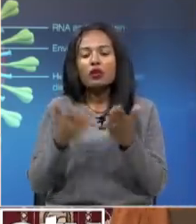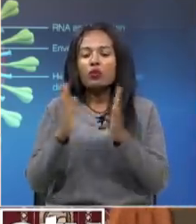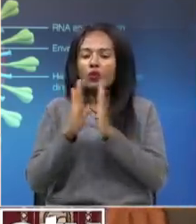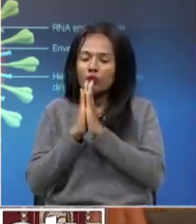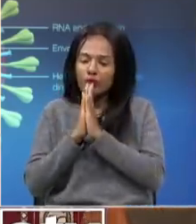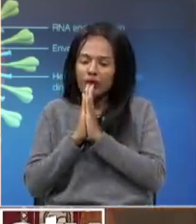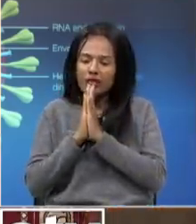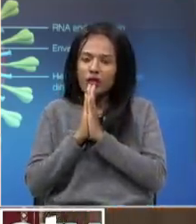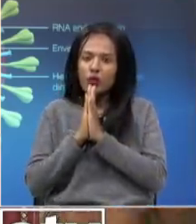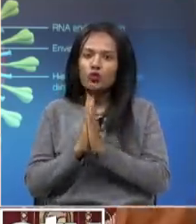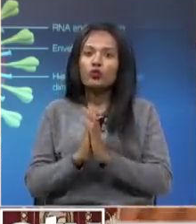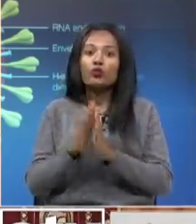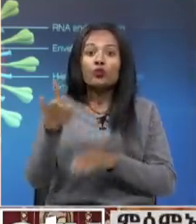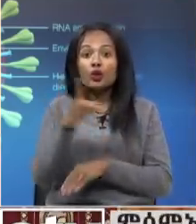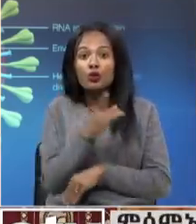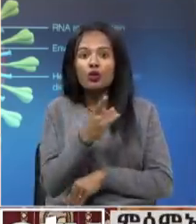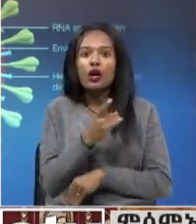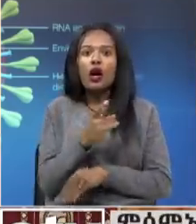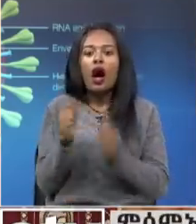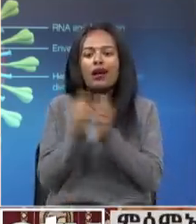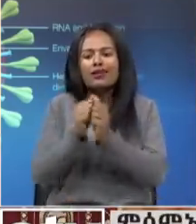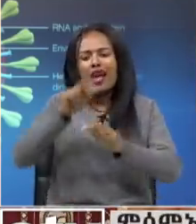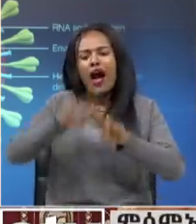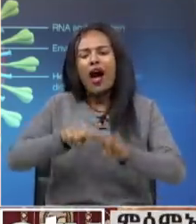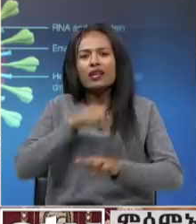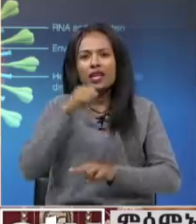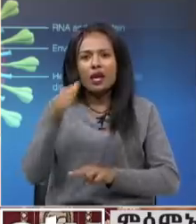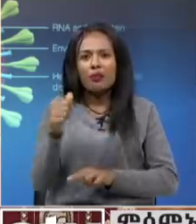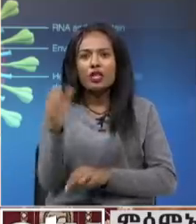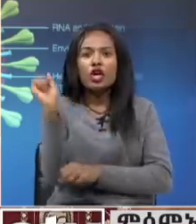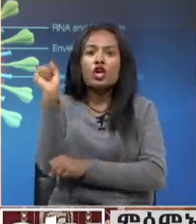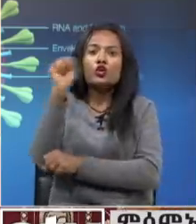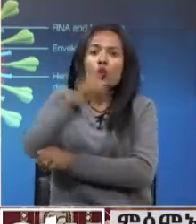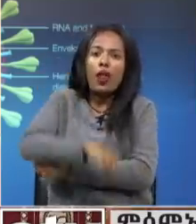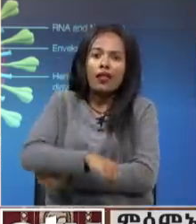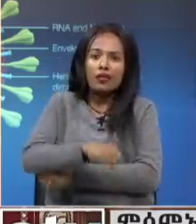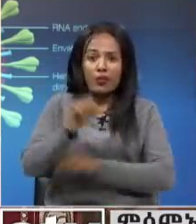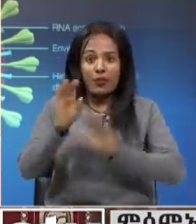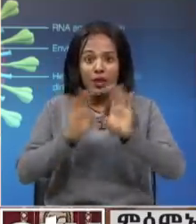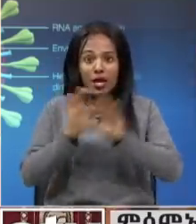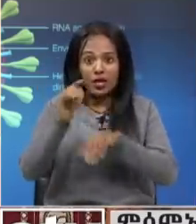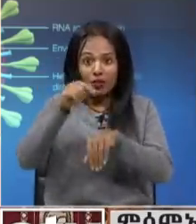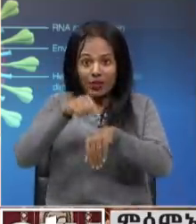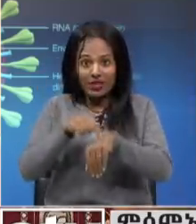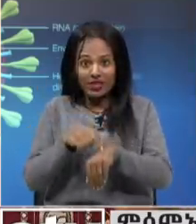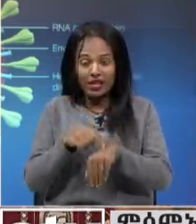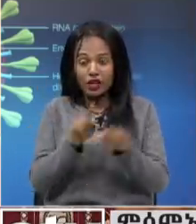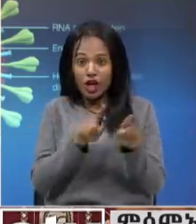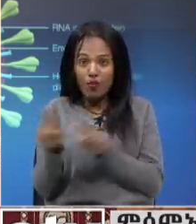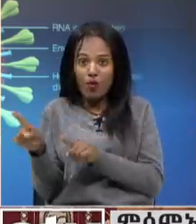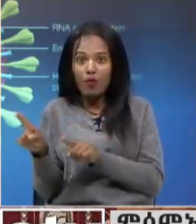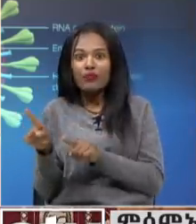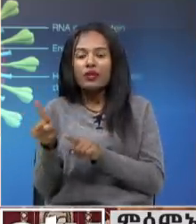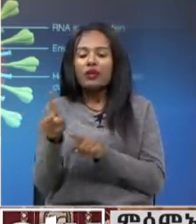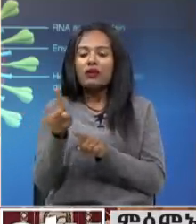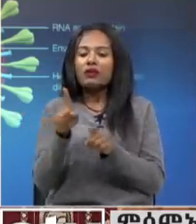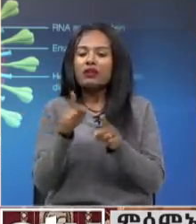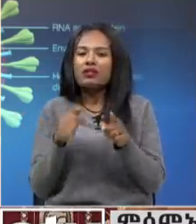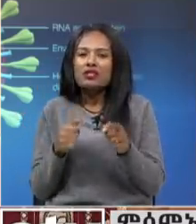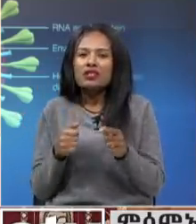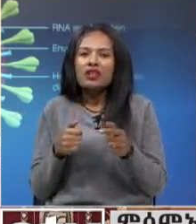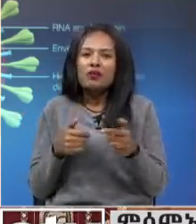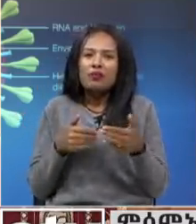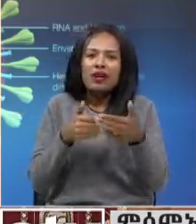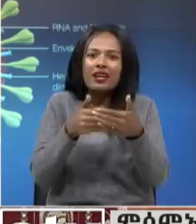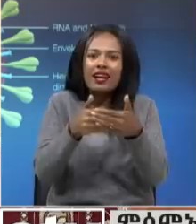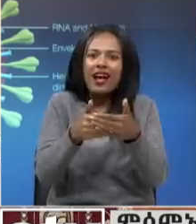በዱአውም ቢሆን እንዲሁ ራቅ ራቅ እያልን እንቀማመጥ። ሶላትን በምንሰግድ ጊዜ ራቅ ራቅ እያልን ደግሞ እንግዲህ ሶፉ ትክክል ሆኖ